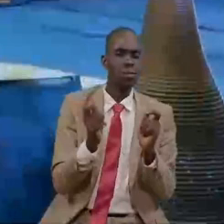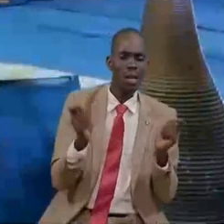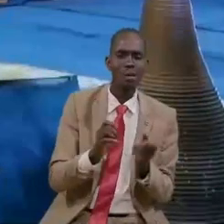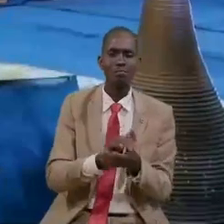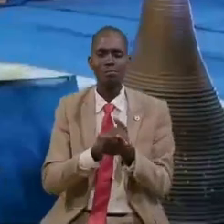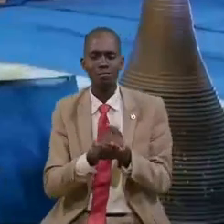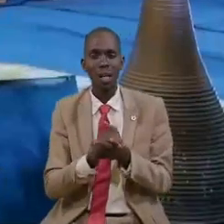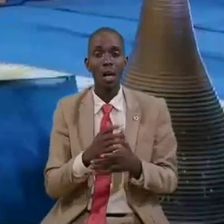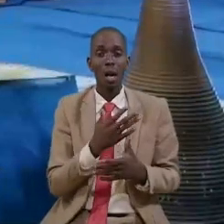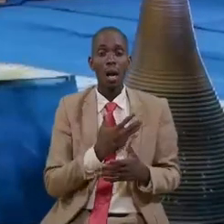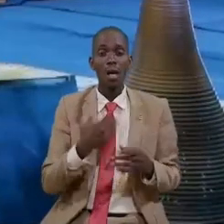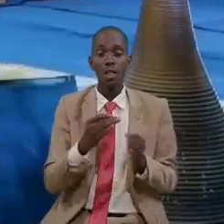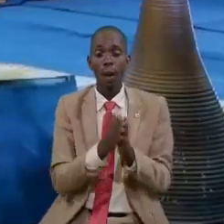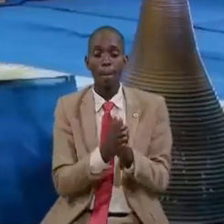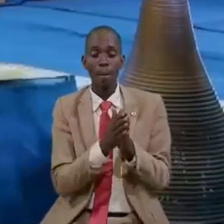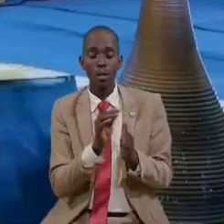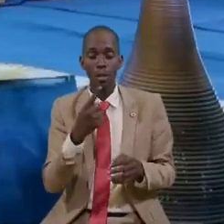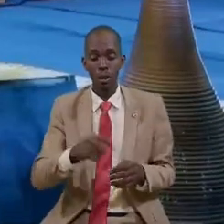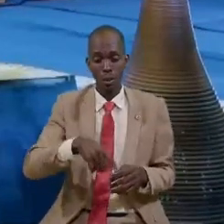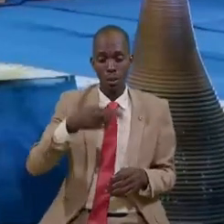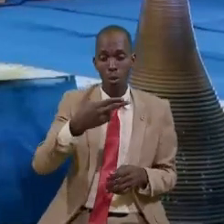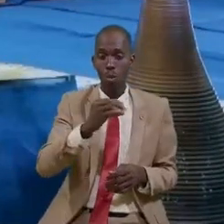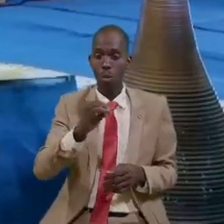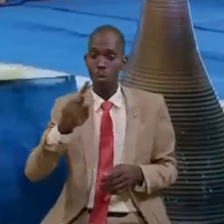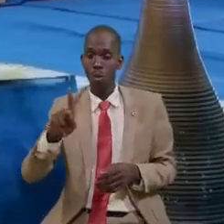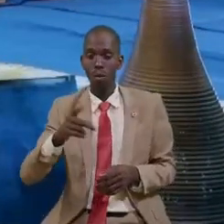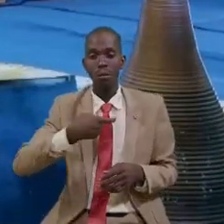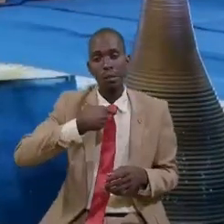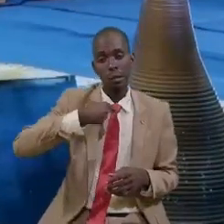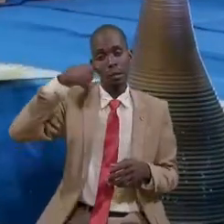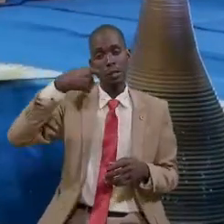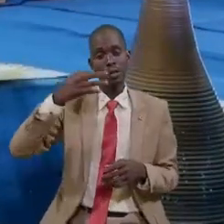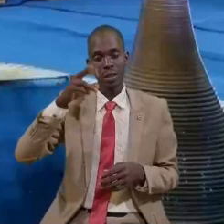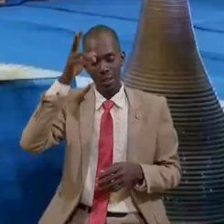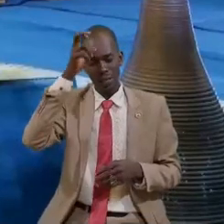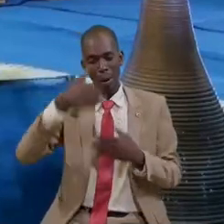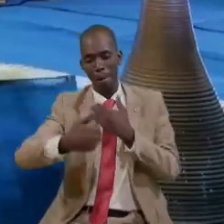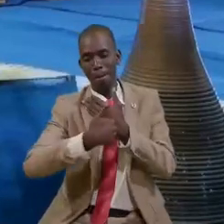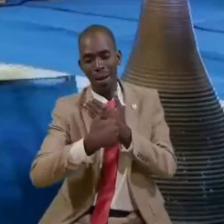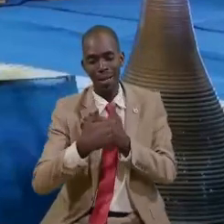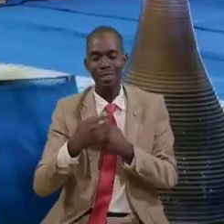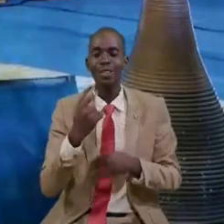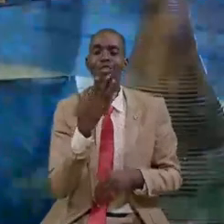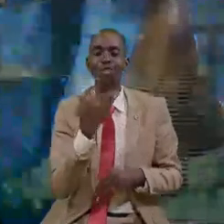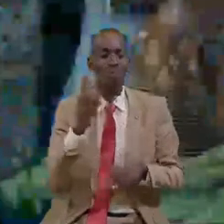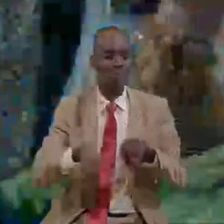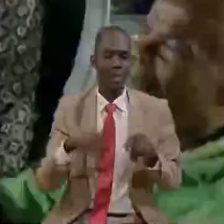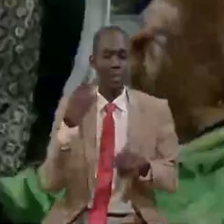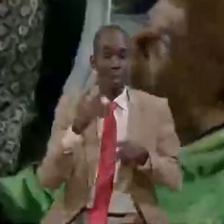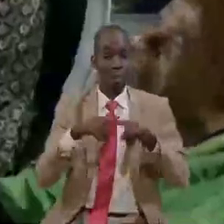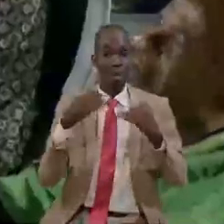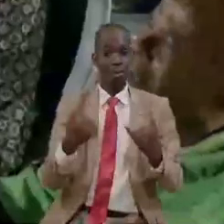Et l'hameçon du diable derrière l'appât n'est pas vu. Mais maintenant, moi je peux